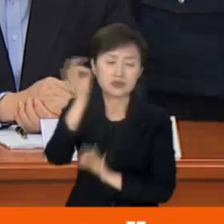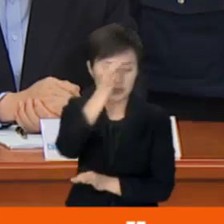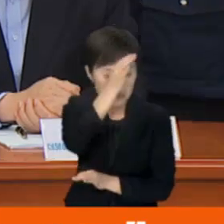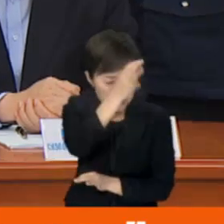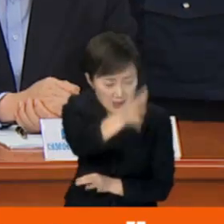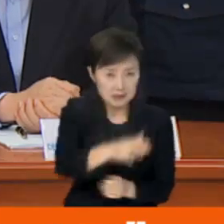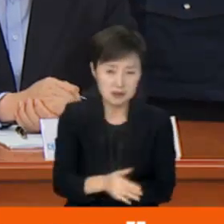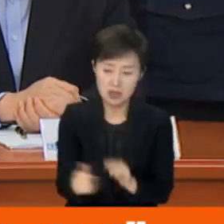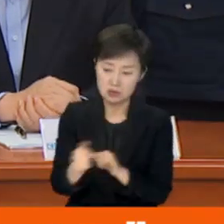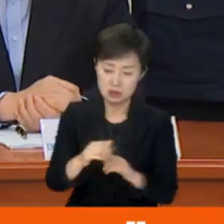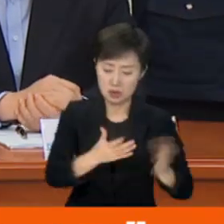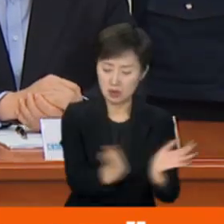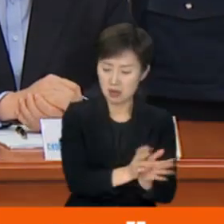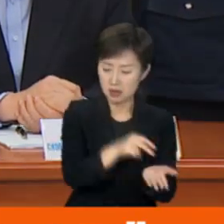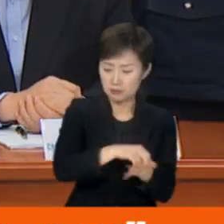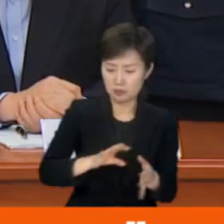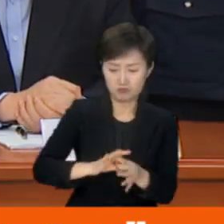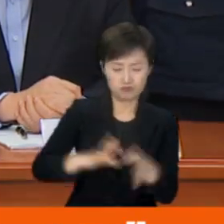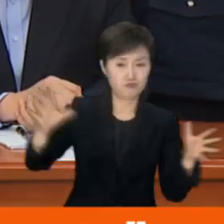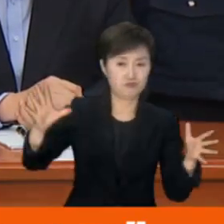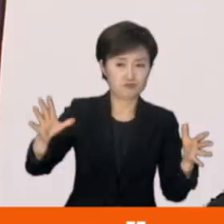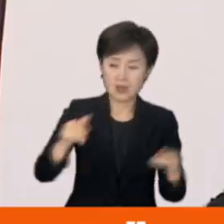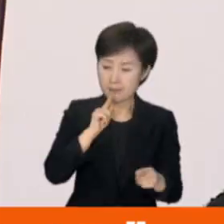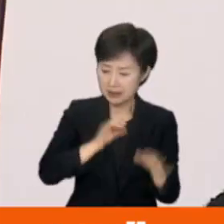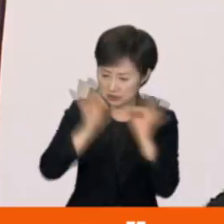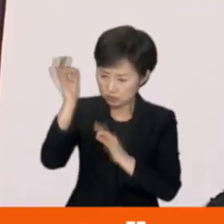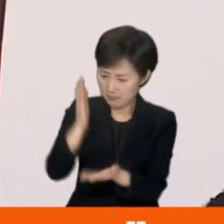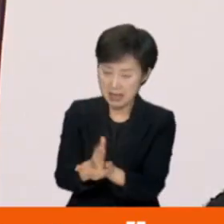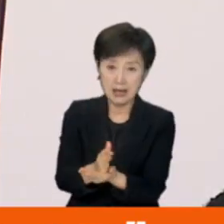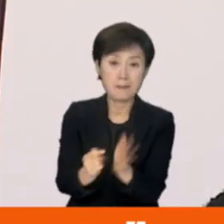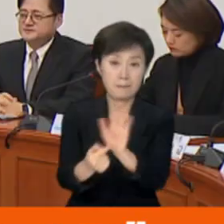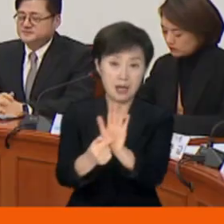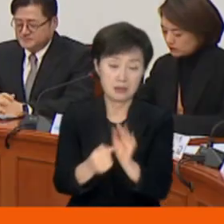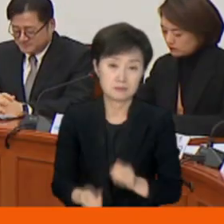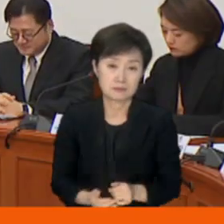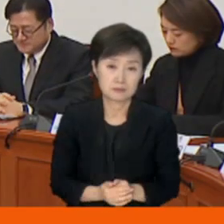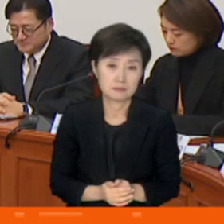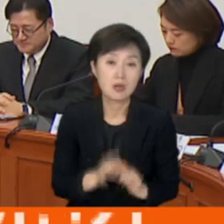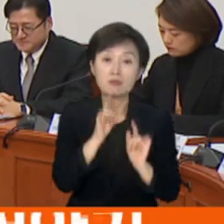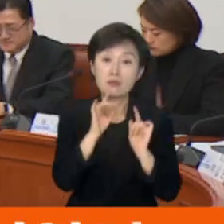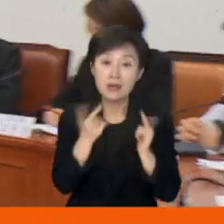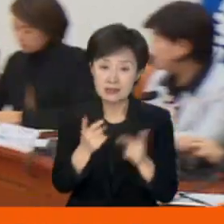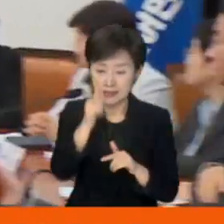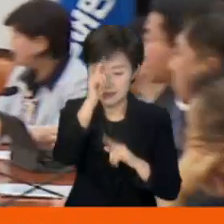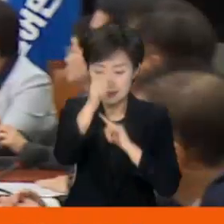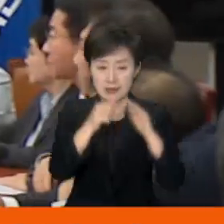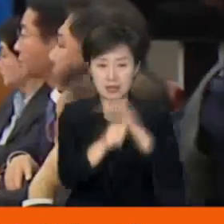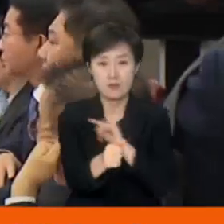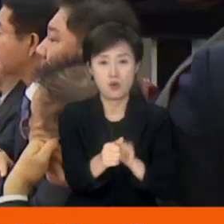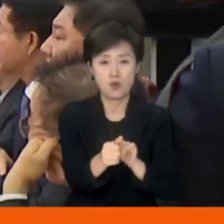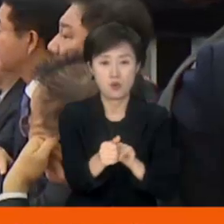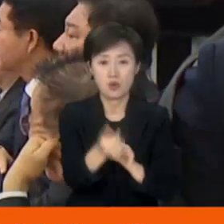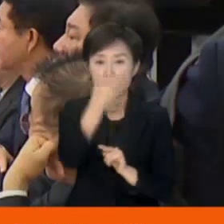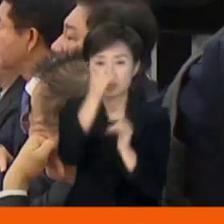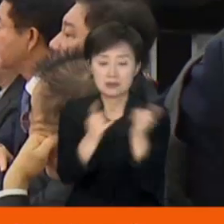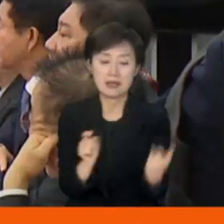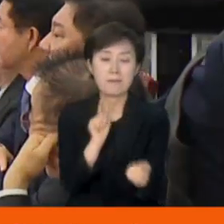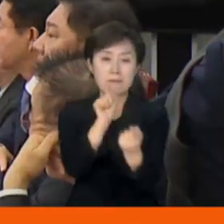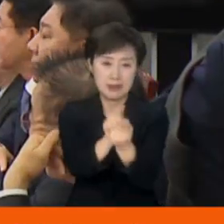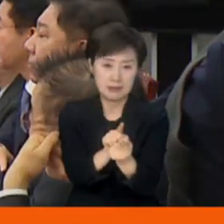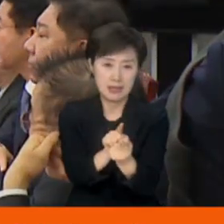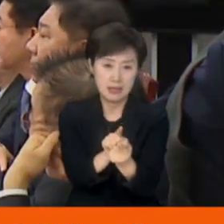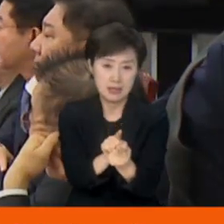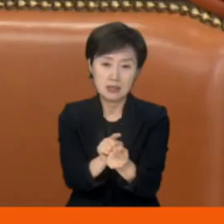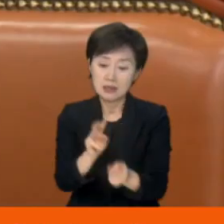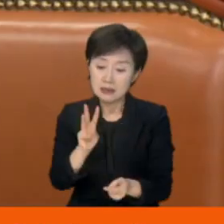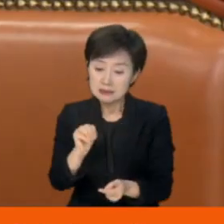고려하지 않은 언사 등에는 엄정히 대처하겠다고 밝혔습니다. 이런 가운데 이재명 대표는 오늘 청년들을 만나